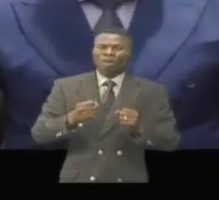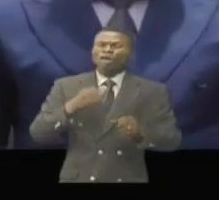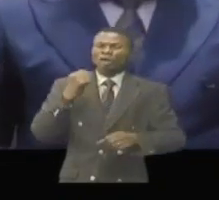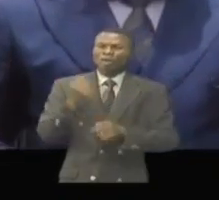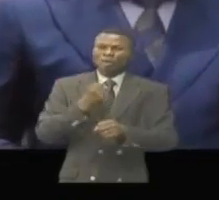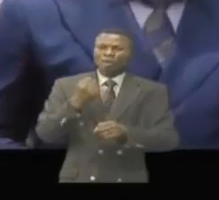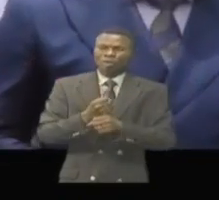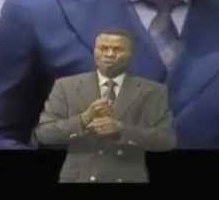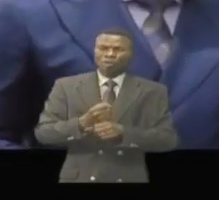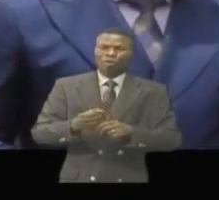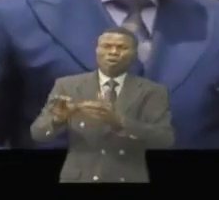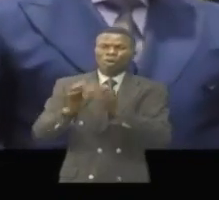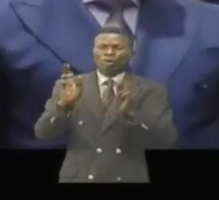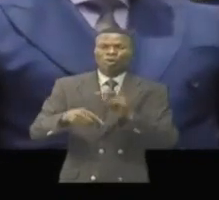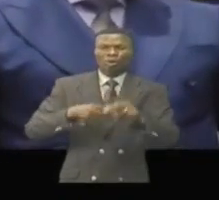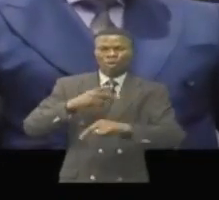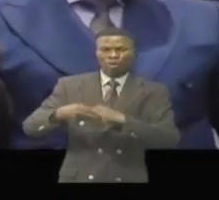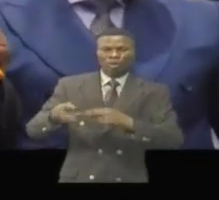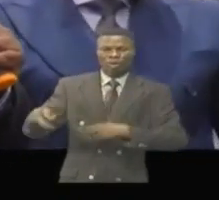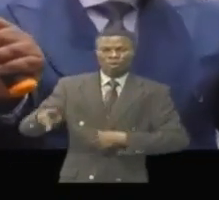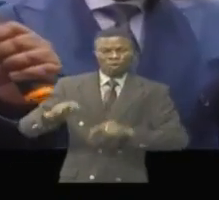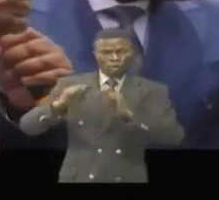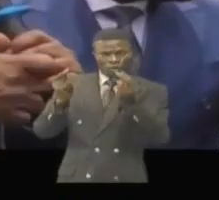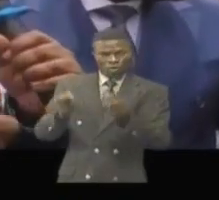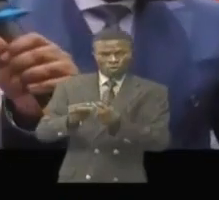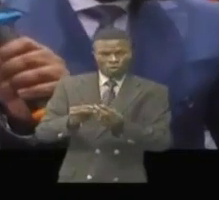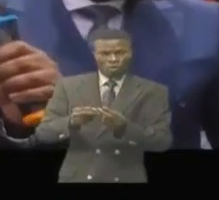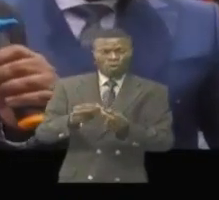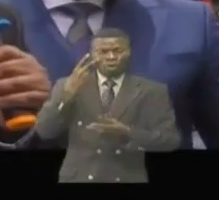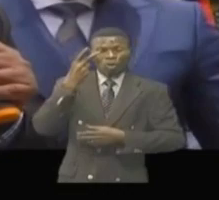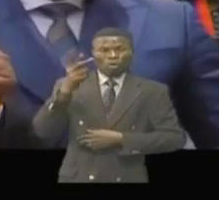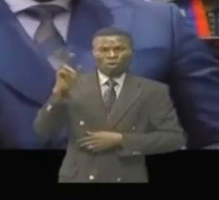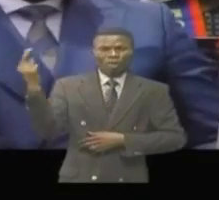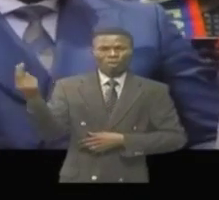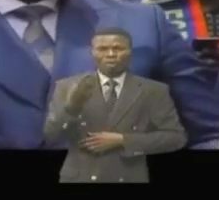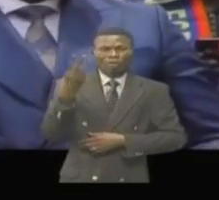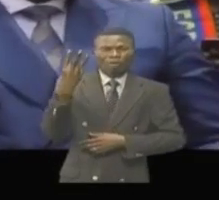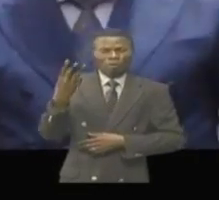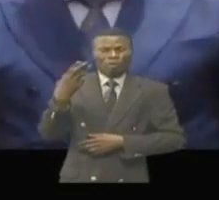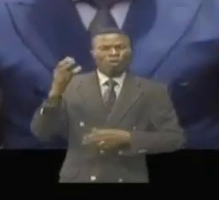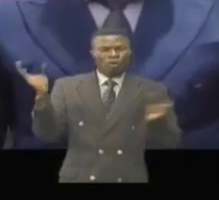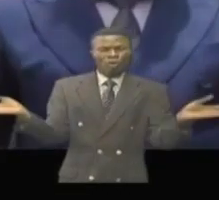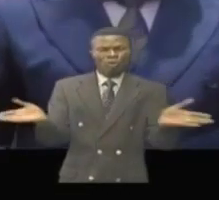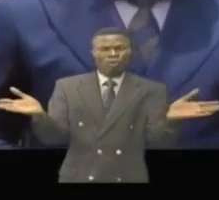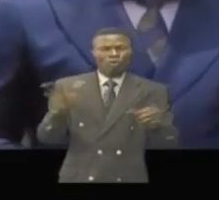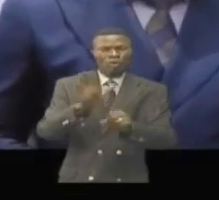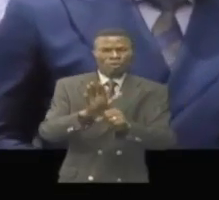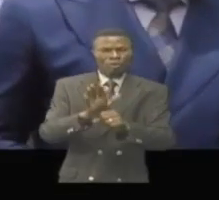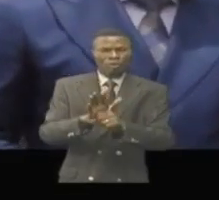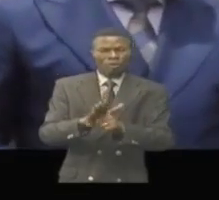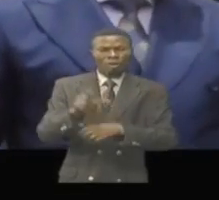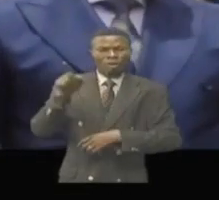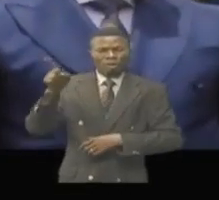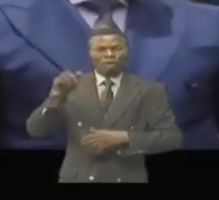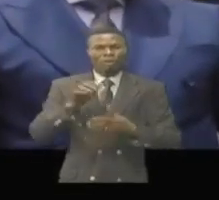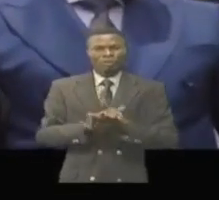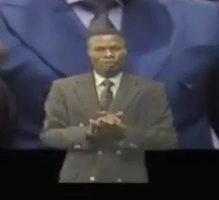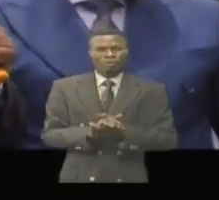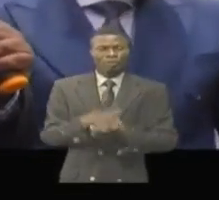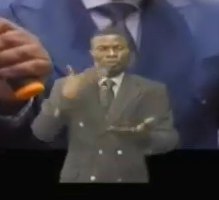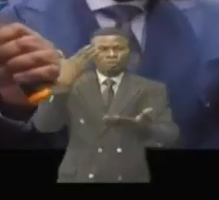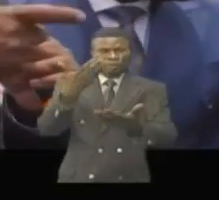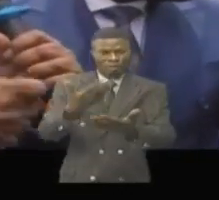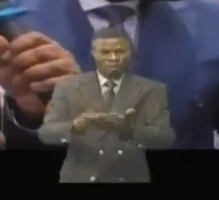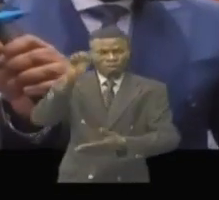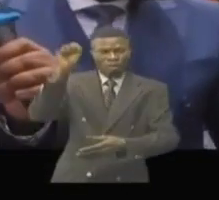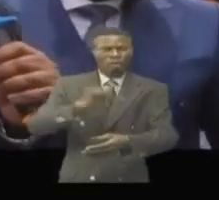du coordonnateur provincial de la plateforme Horizon 2023 pour la mobilisation. Pour Mitéo Mieng Bruno, son arrivée dans le Sud